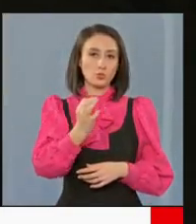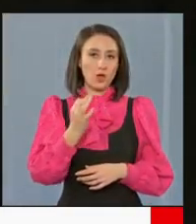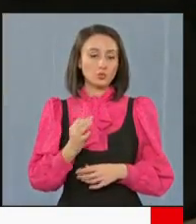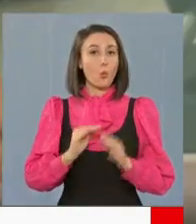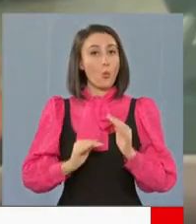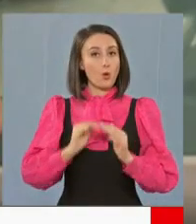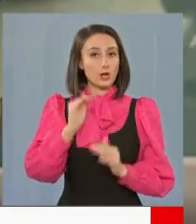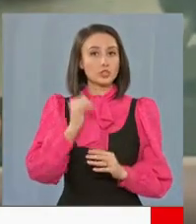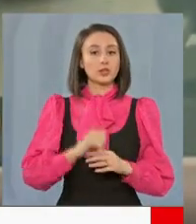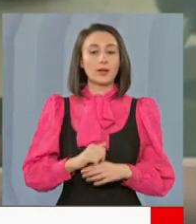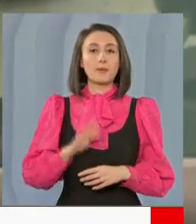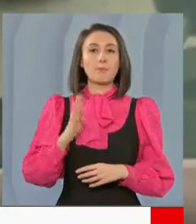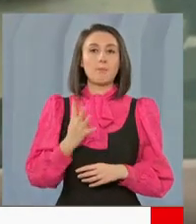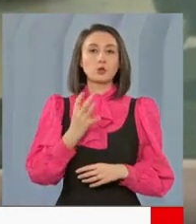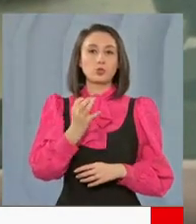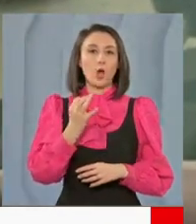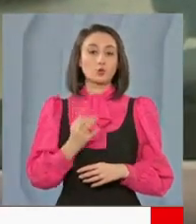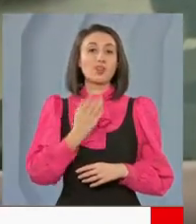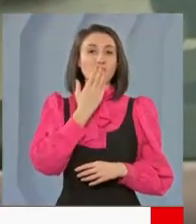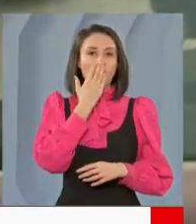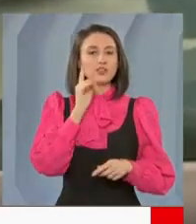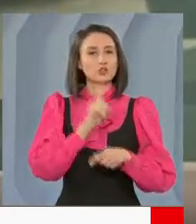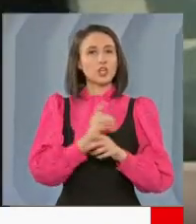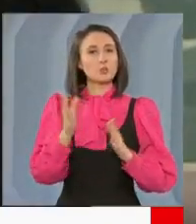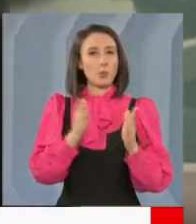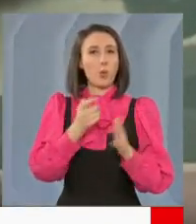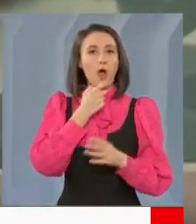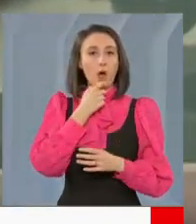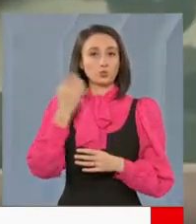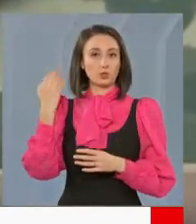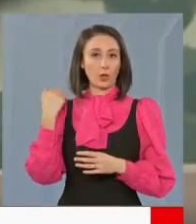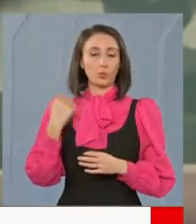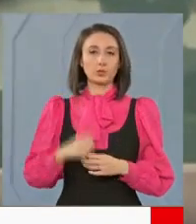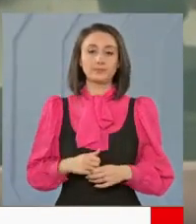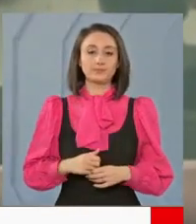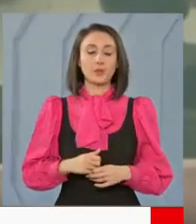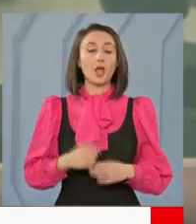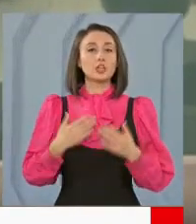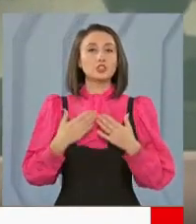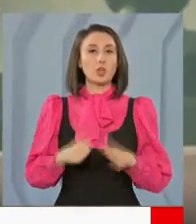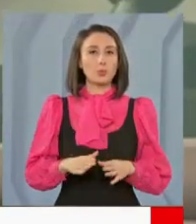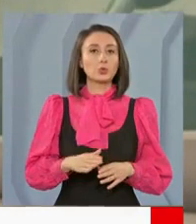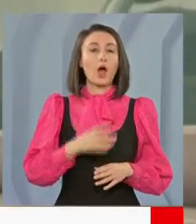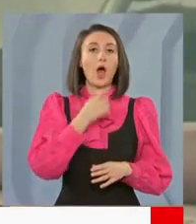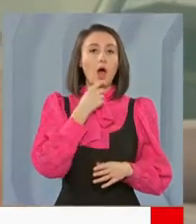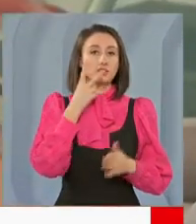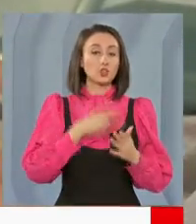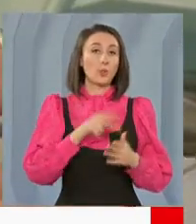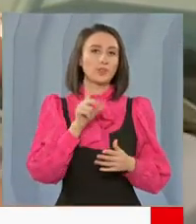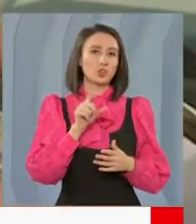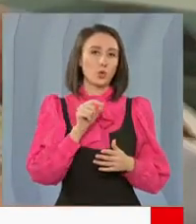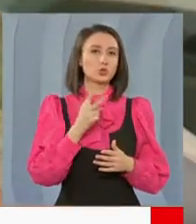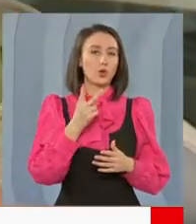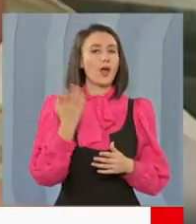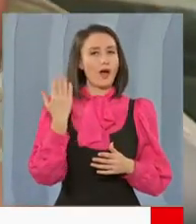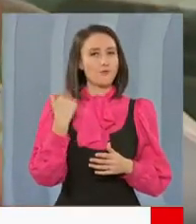o creștere cu aproximativ 4 procente față de aceeași perioadă a anului trecut la începutul anului 2022 era de aproximativ 2%